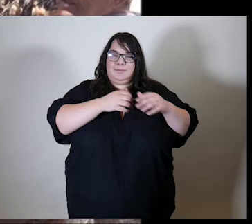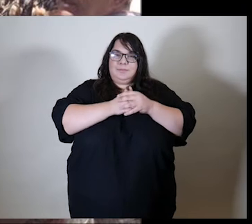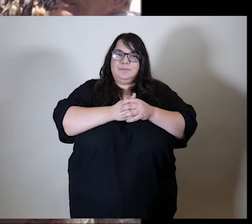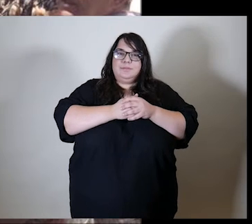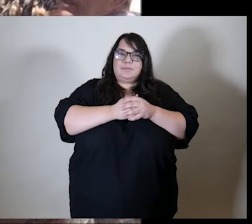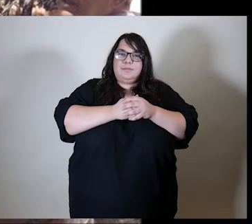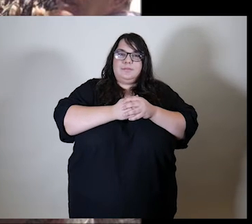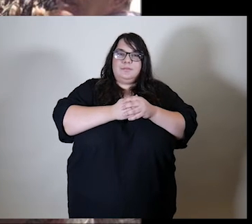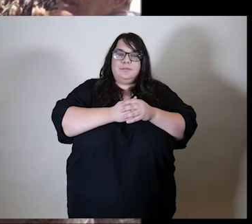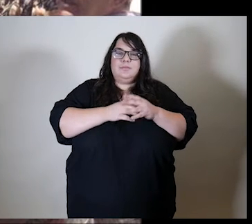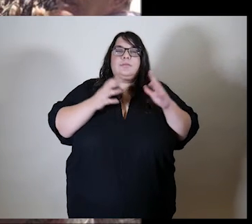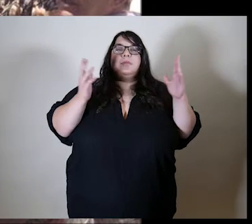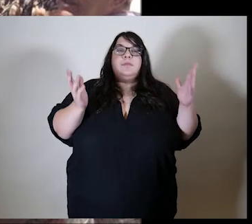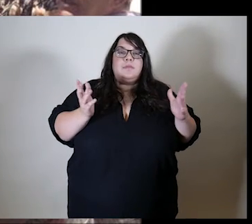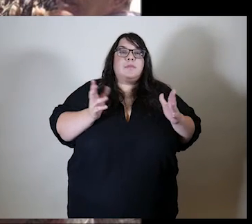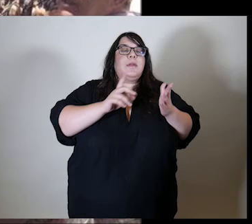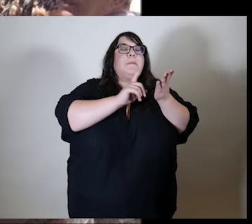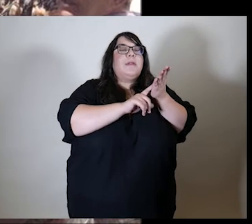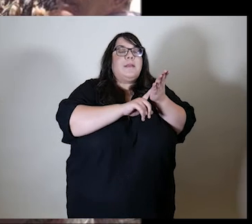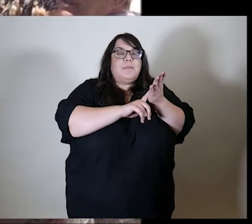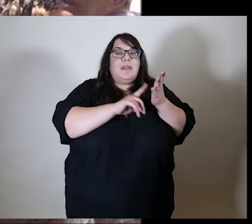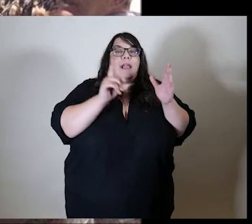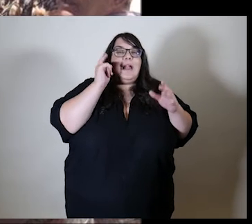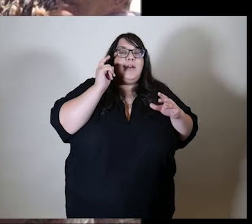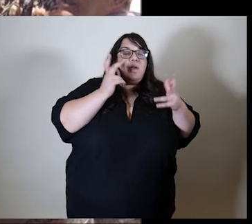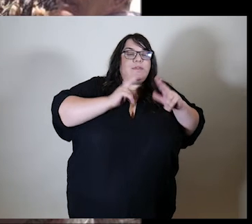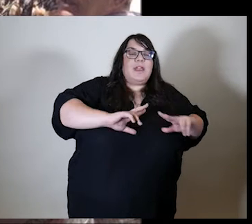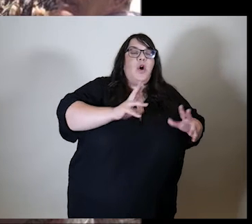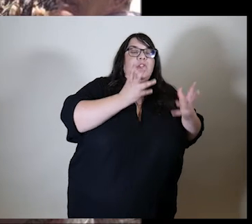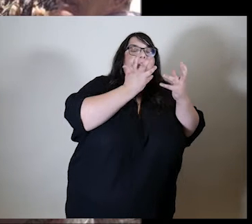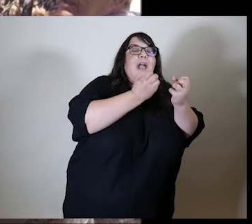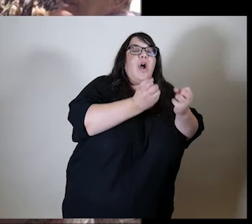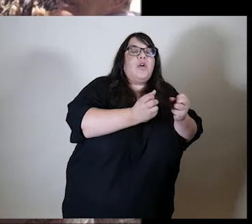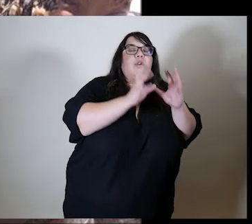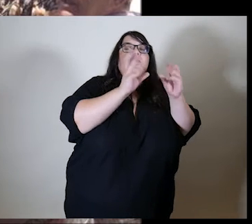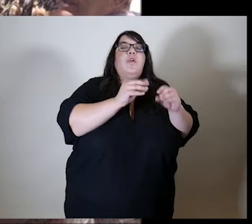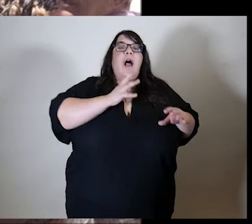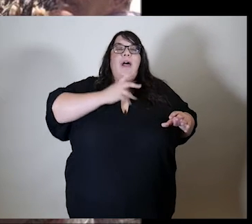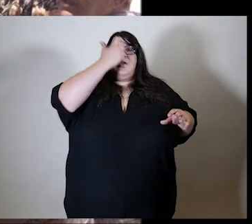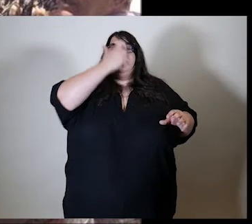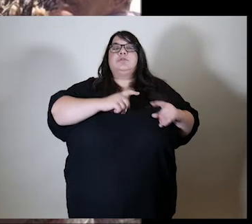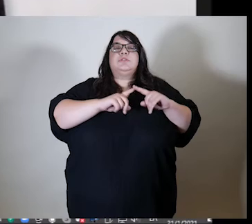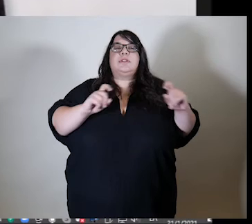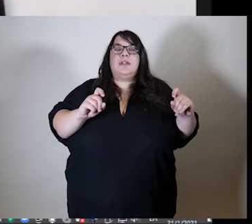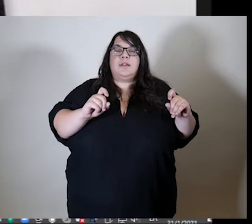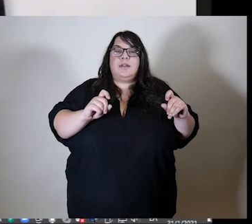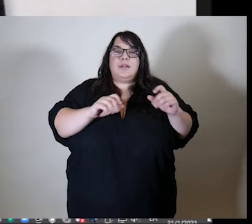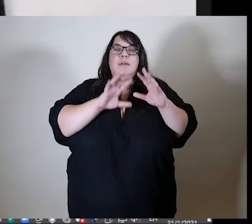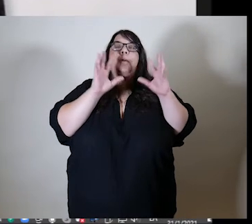ανθρώπινης αξίας αυτά που έχουν και όχι αυτό που είναι οι άνθρωποι. Δημιουργεί συνθήκες απομόνωσης,